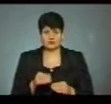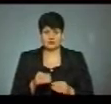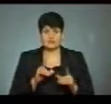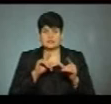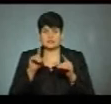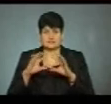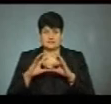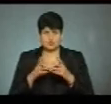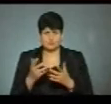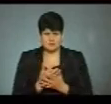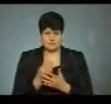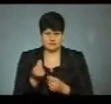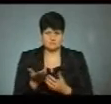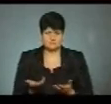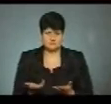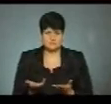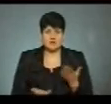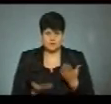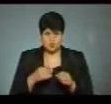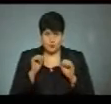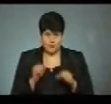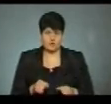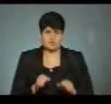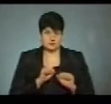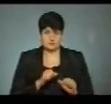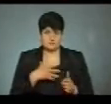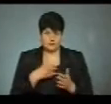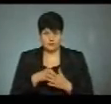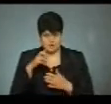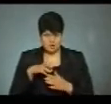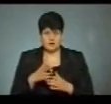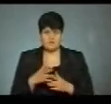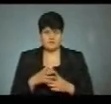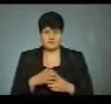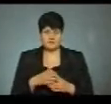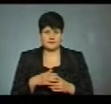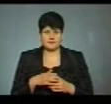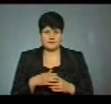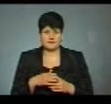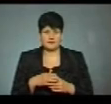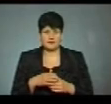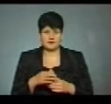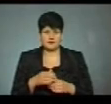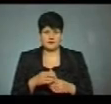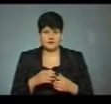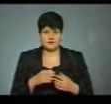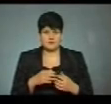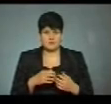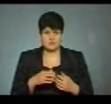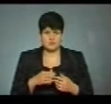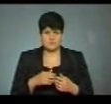щоб заробити якусь копійку. Якщо можна ставити свою державу на ноги, відриватися від такого